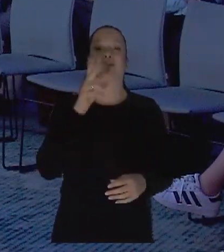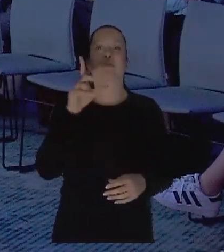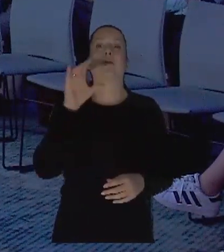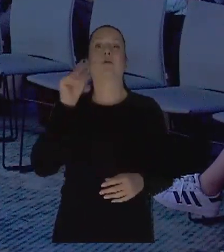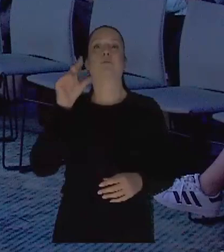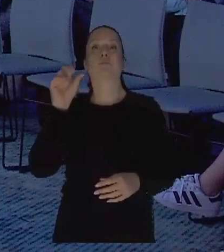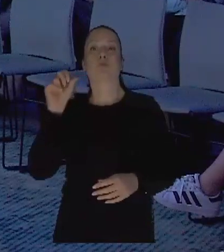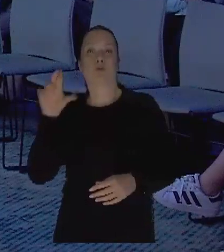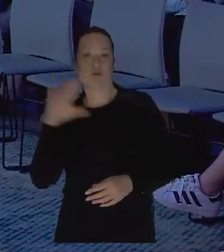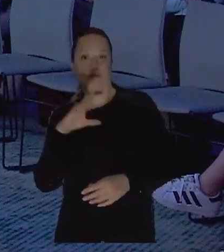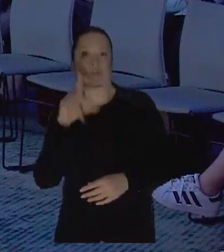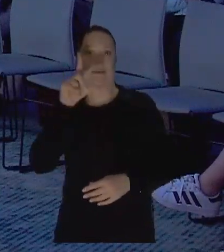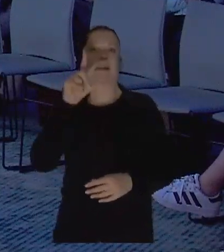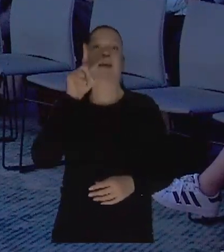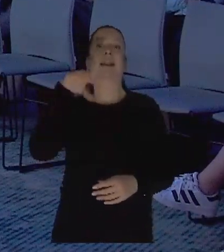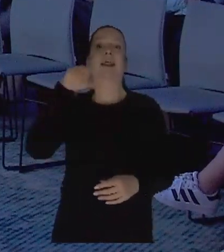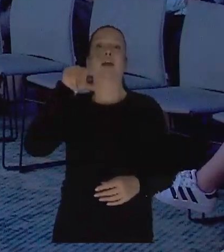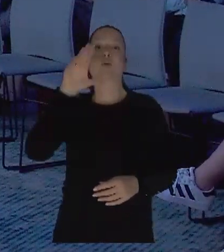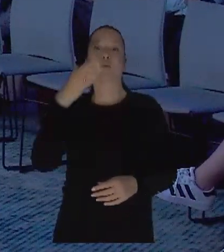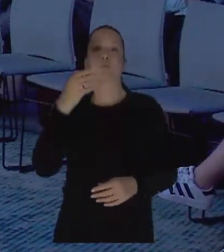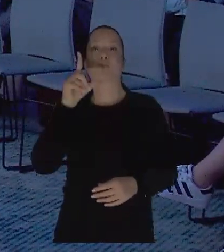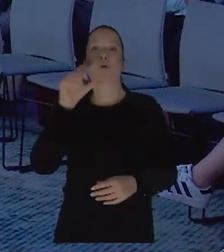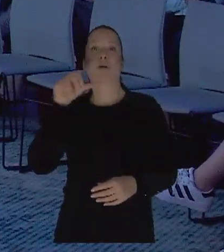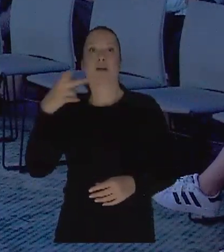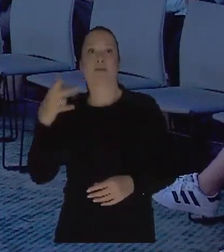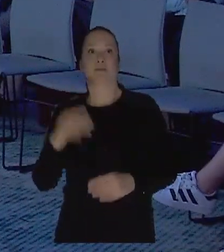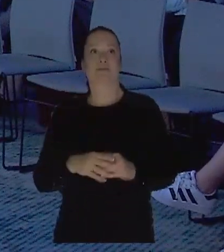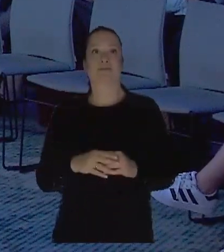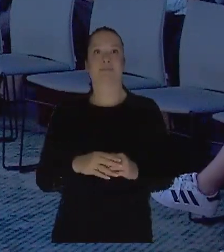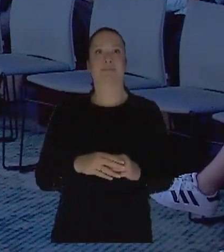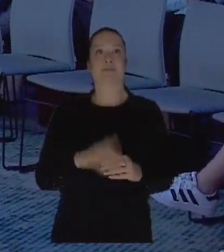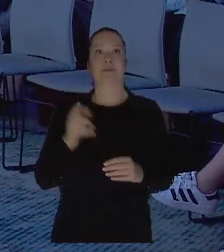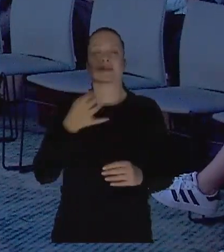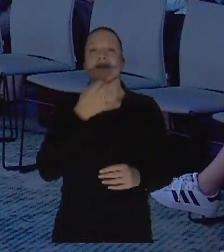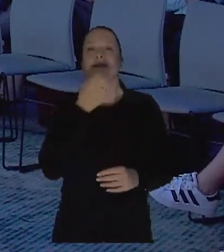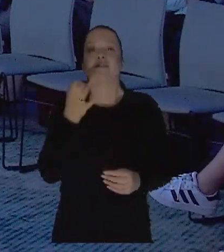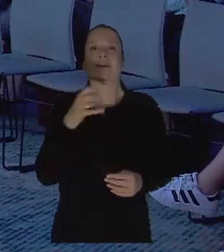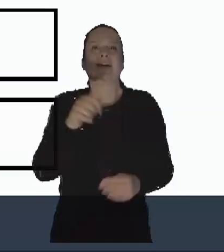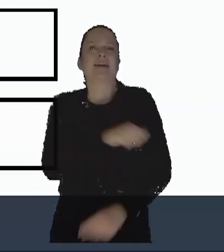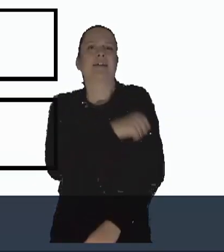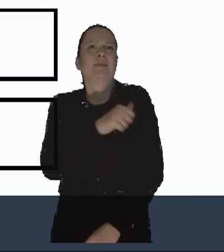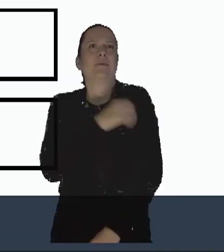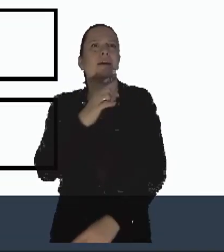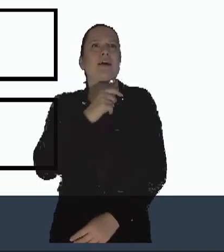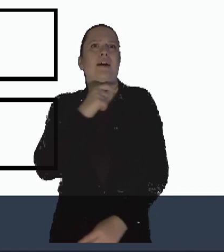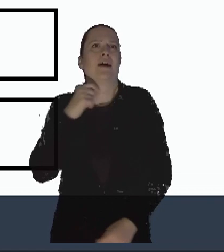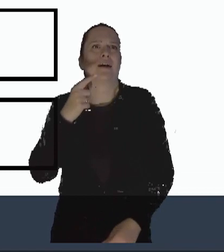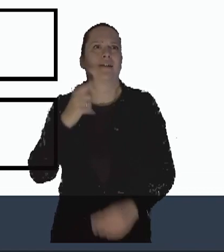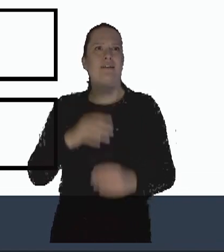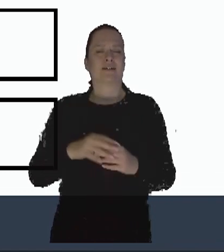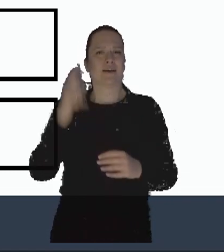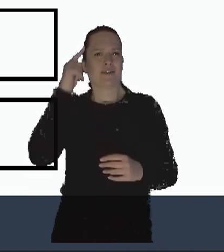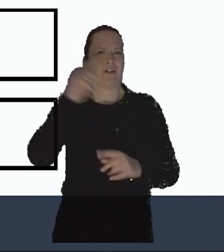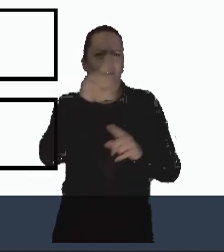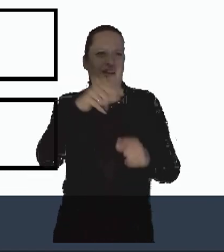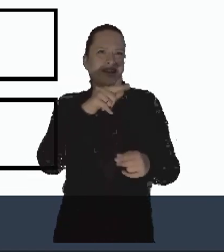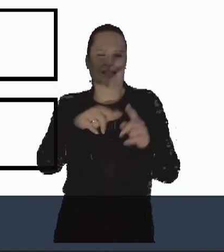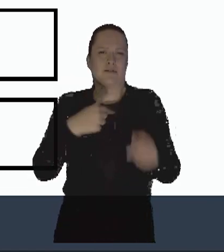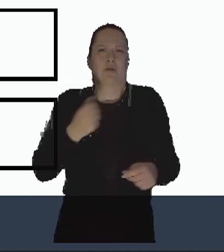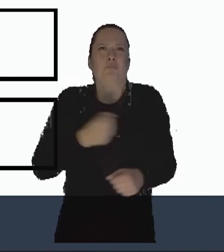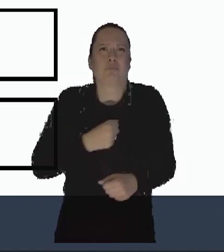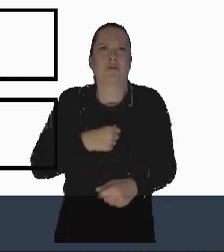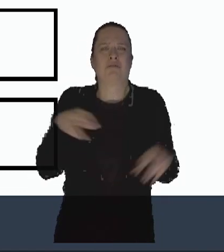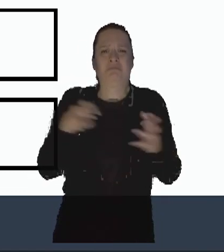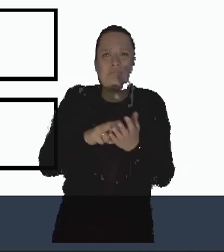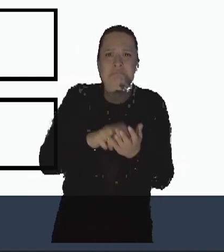to trzecie pytanie brzmi, jak ma na imię kasztelan z komiksu o Kajku i Kokoszu, znany ze swojej bojaźliwości i